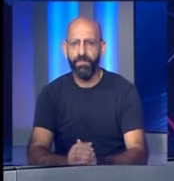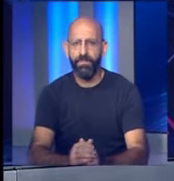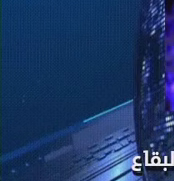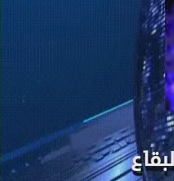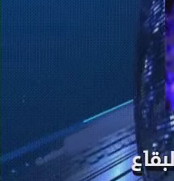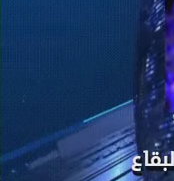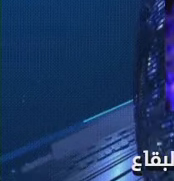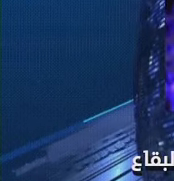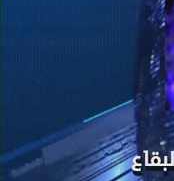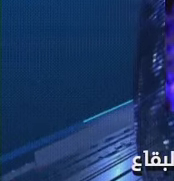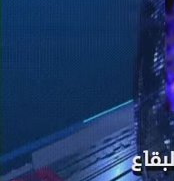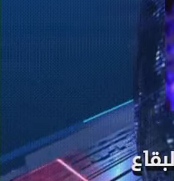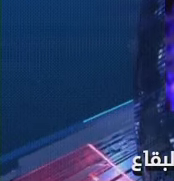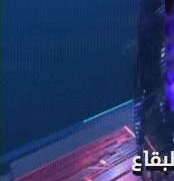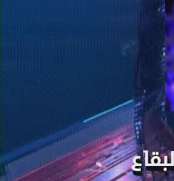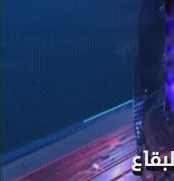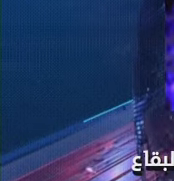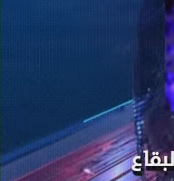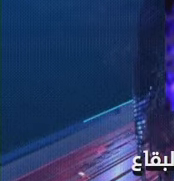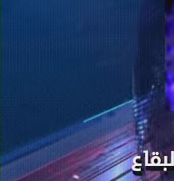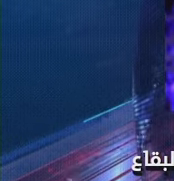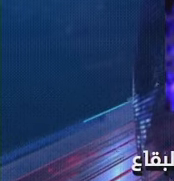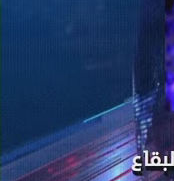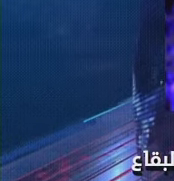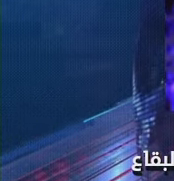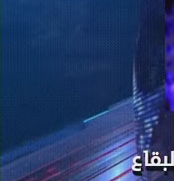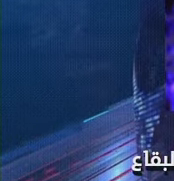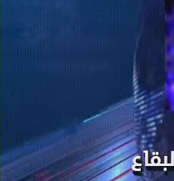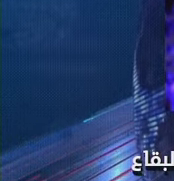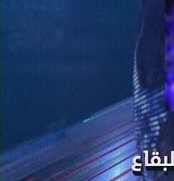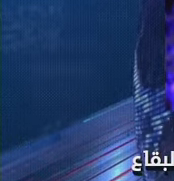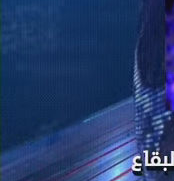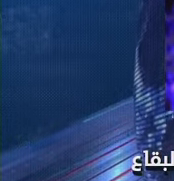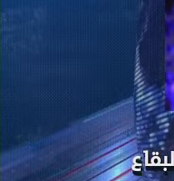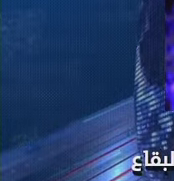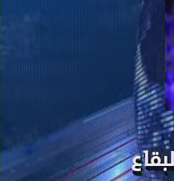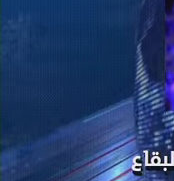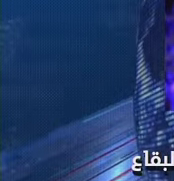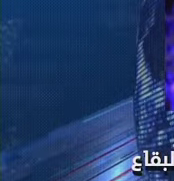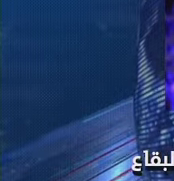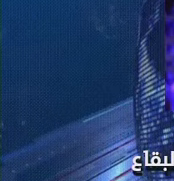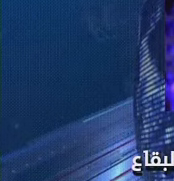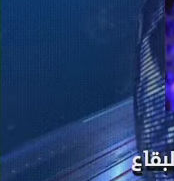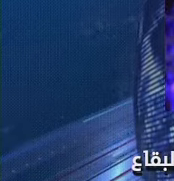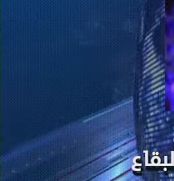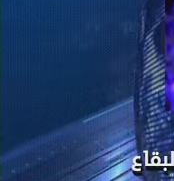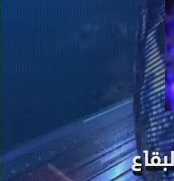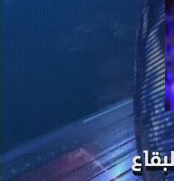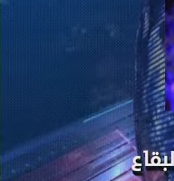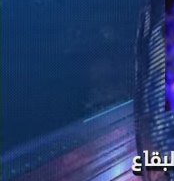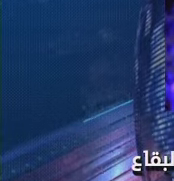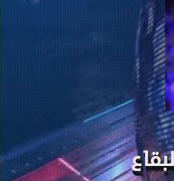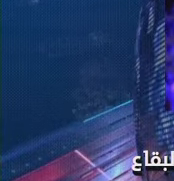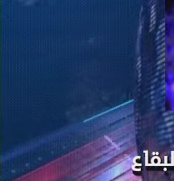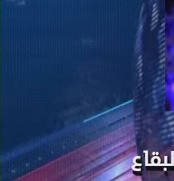محمد. مساء الخير. سلسلة من الغارات نفذها العدو الصهيوني منذ صباح اليوم حتى هذه